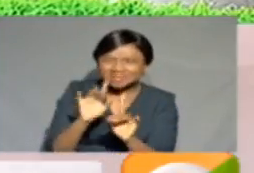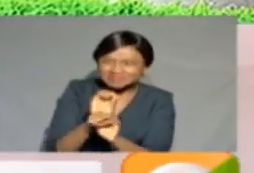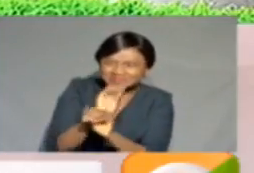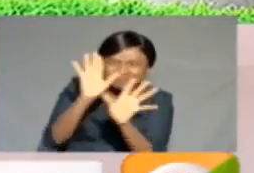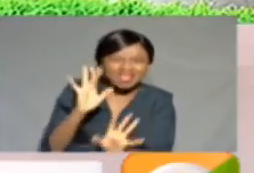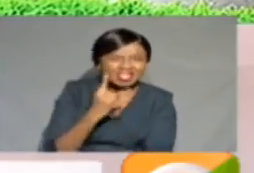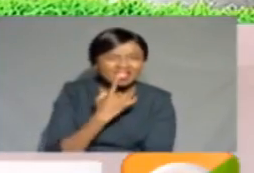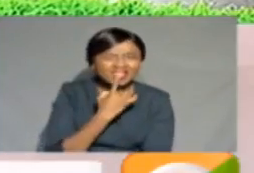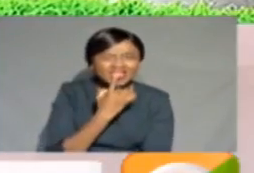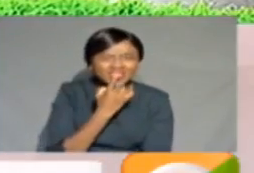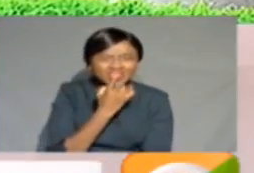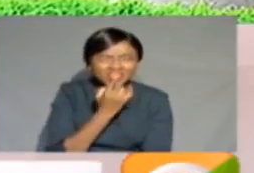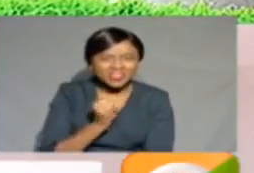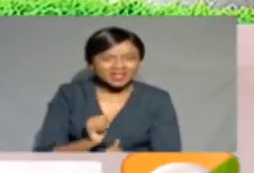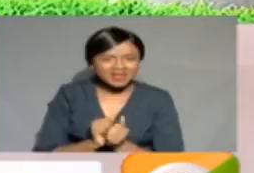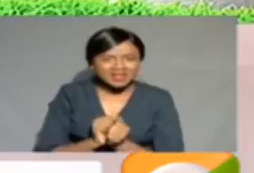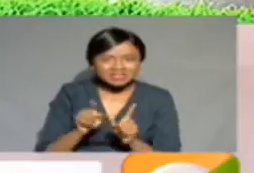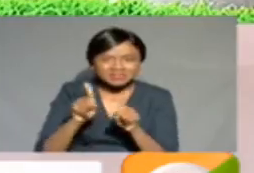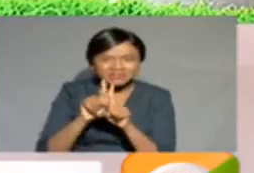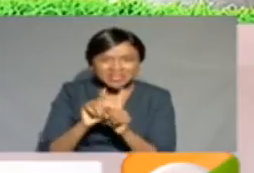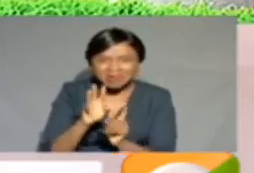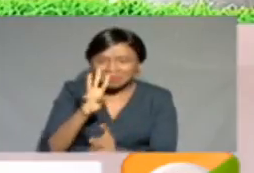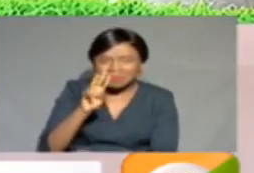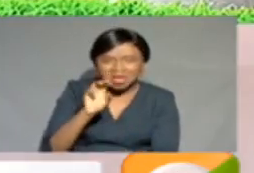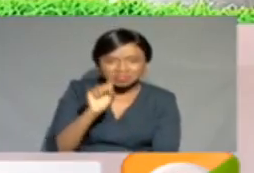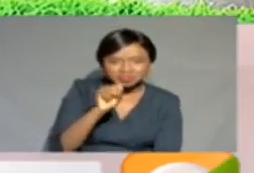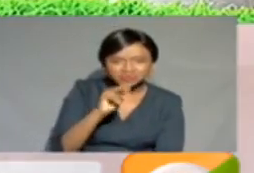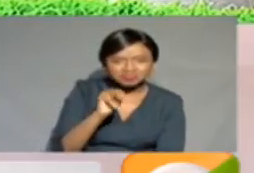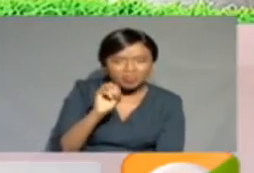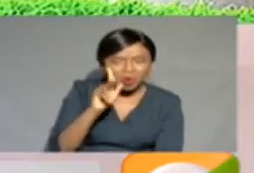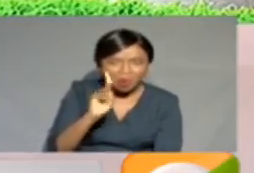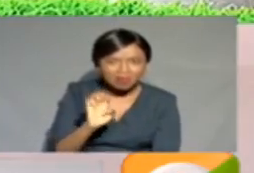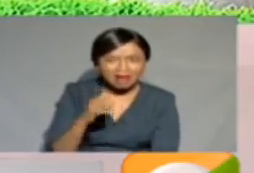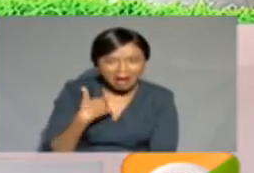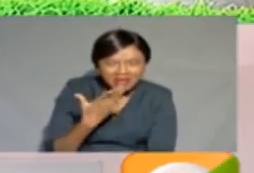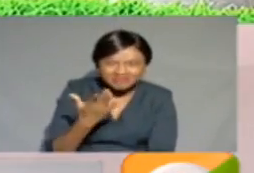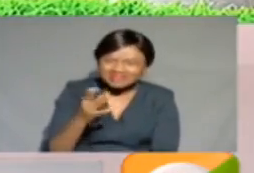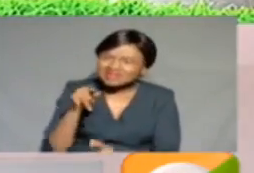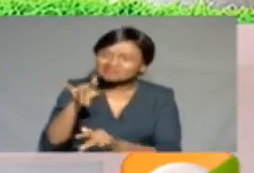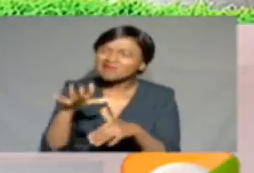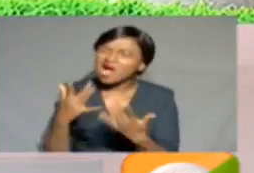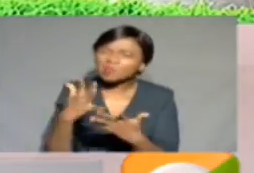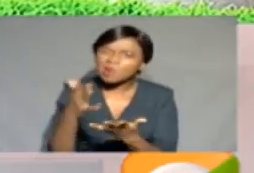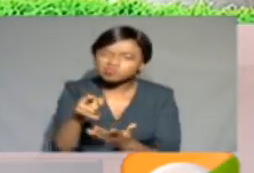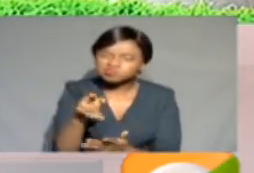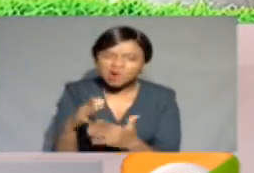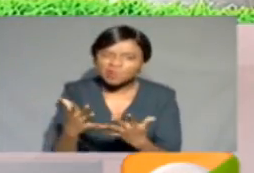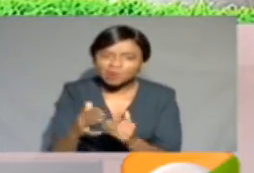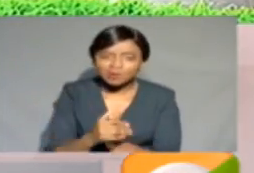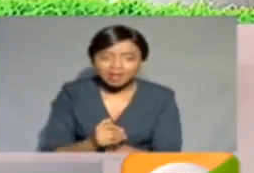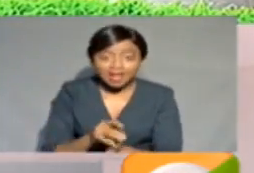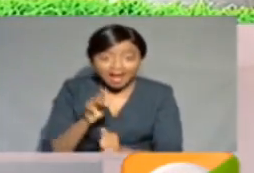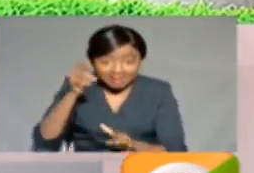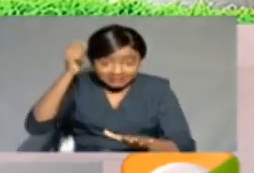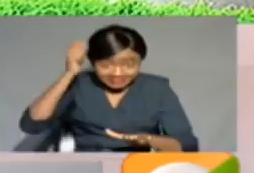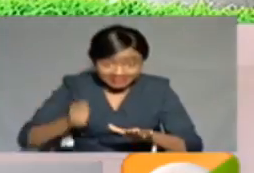kunatoka moshi. Akauliza bawabu kwenye mlango pale, na huku vipi? Akaambiwa hapa hakuna